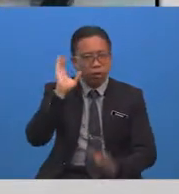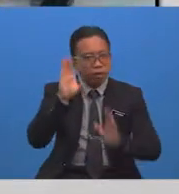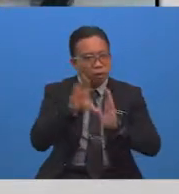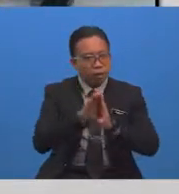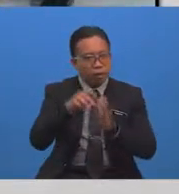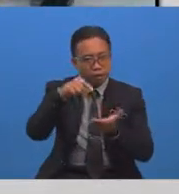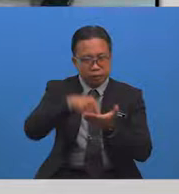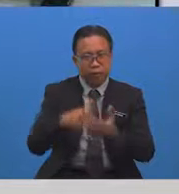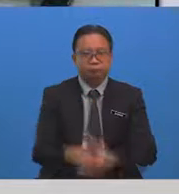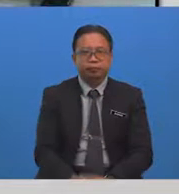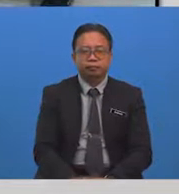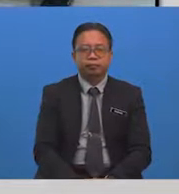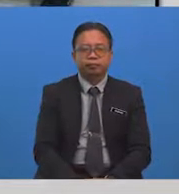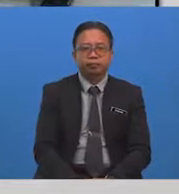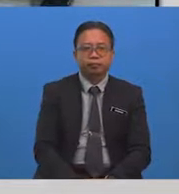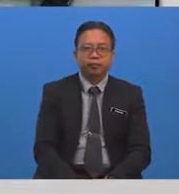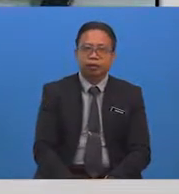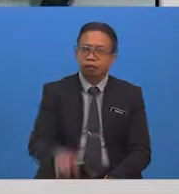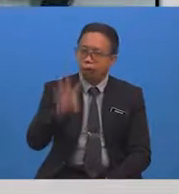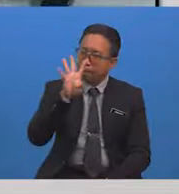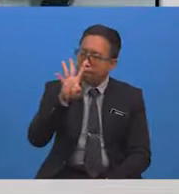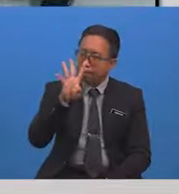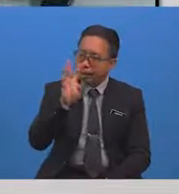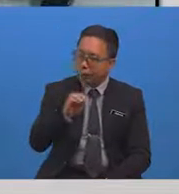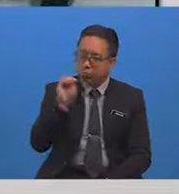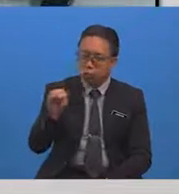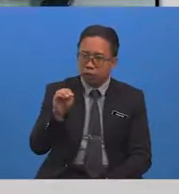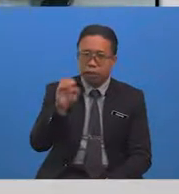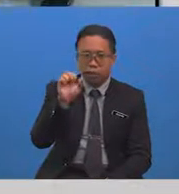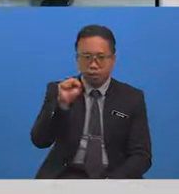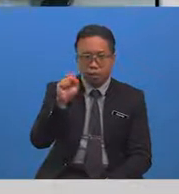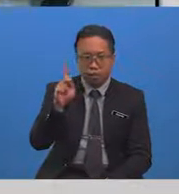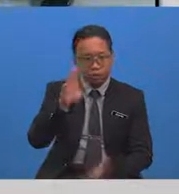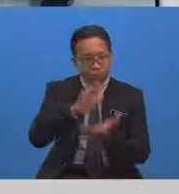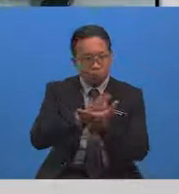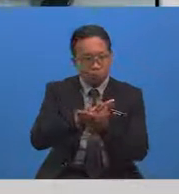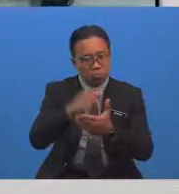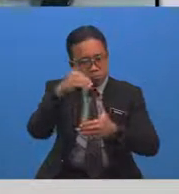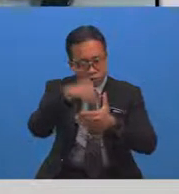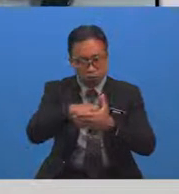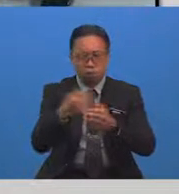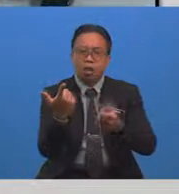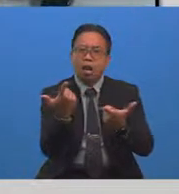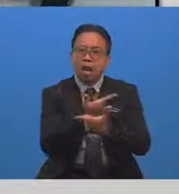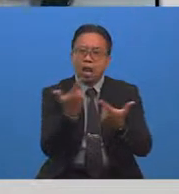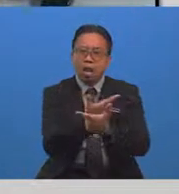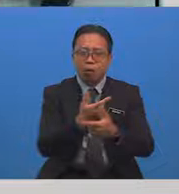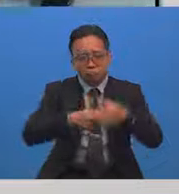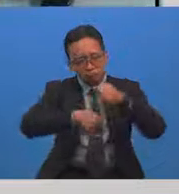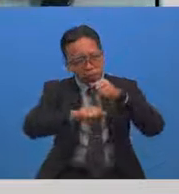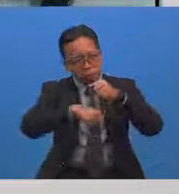situasi ini Empat murid SCTV dan rayvanny menyertai pertandingan badminton